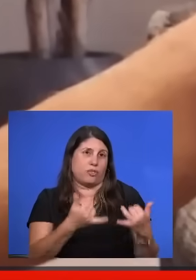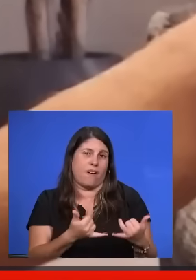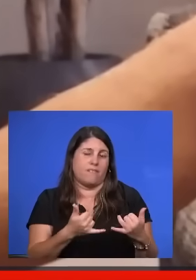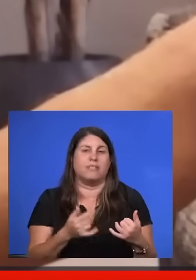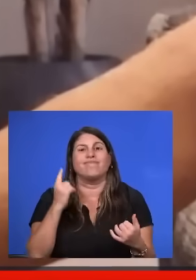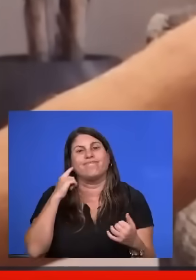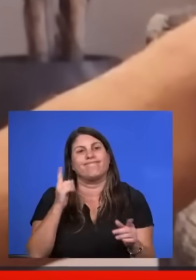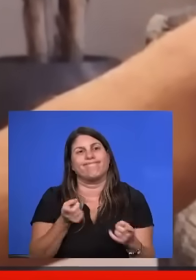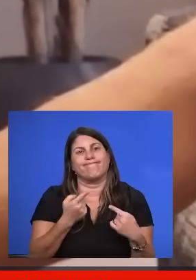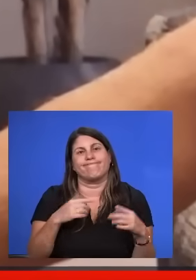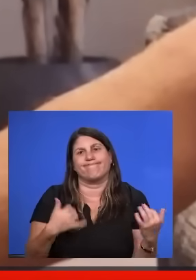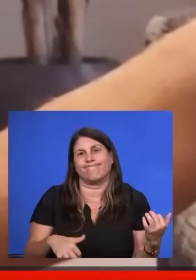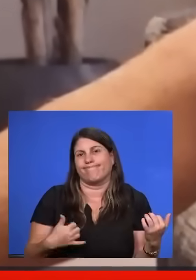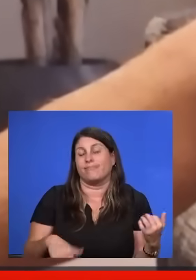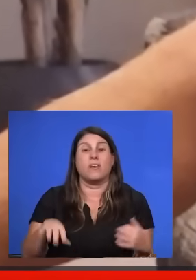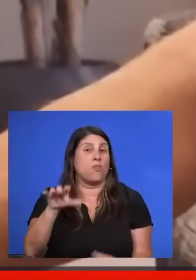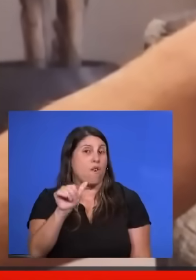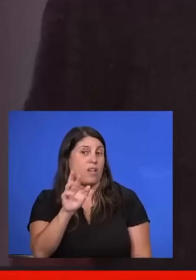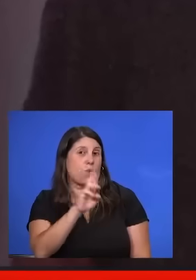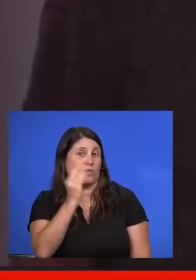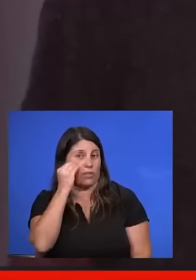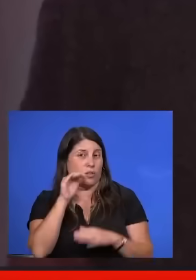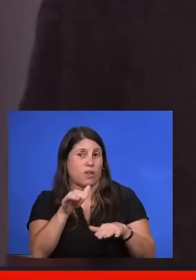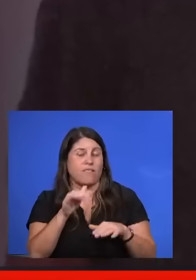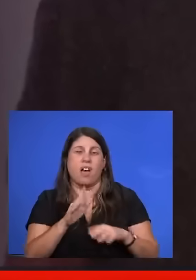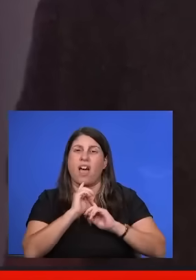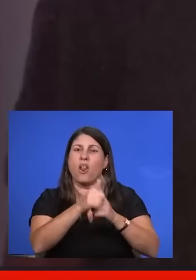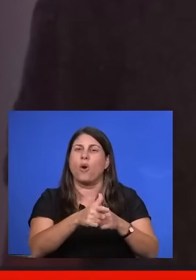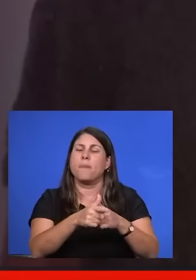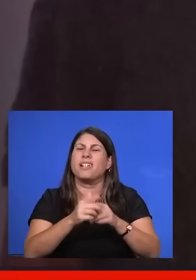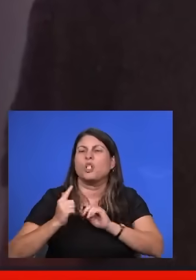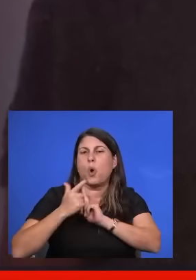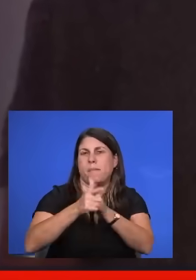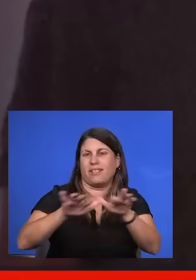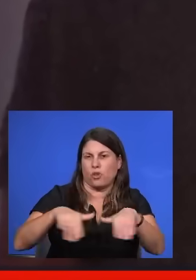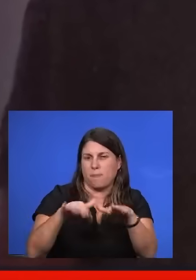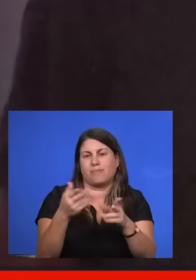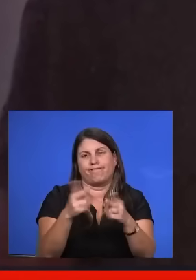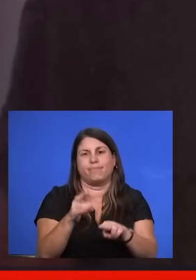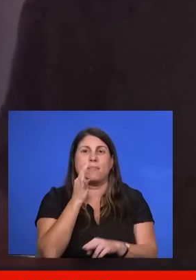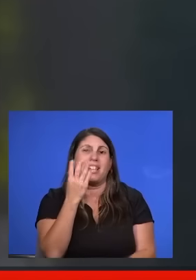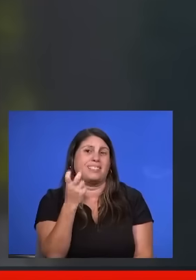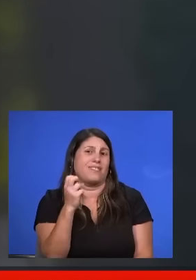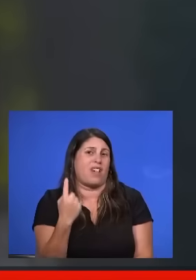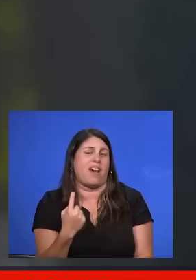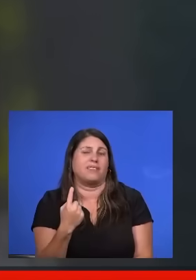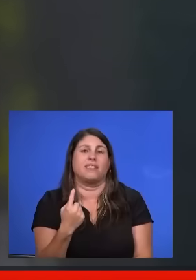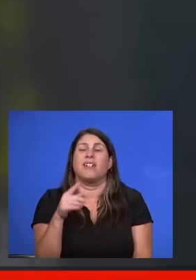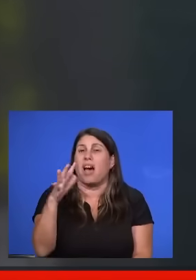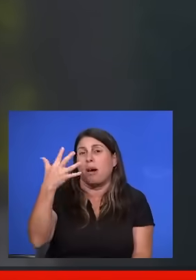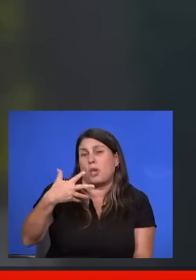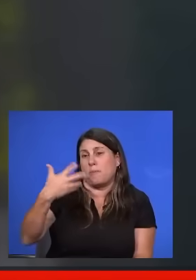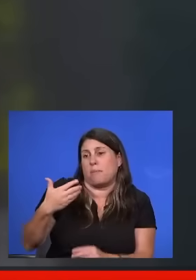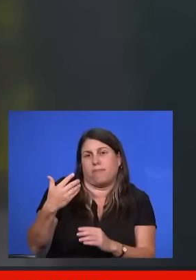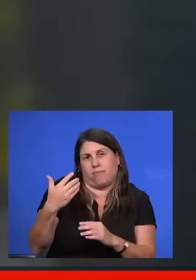עכשיו. אופק רוסו, זיכרונו לברכה, הלוחם בקומנדו הימי, נהרג בגיל 21, 5 ימים בלבד לאחר יום ההולדת